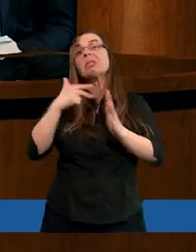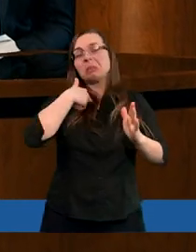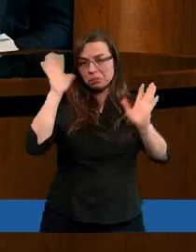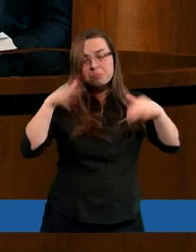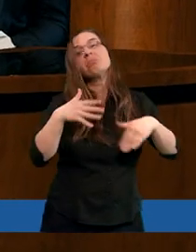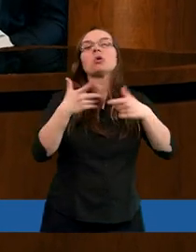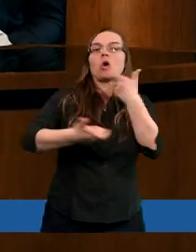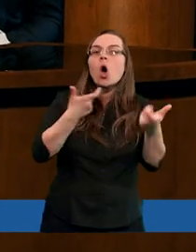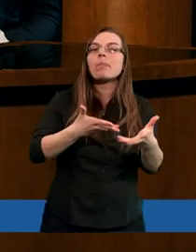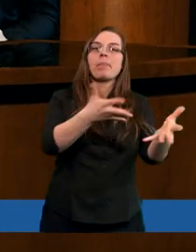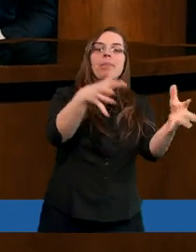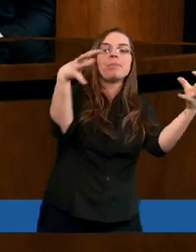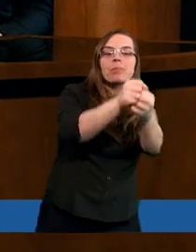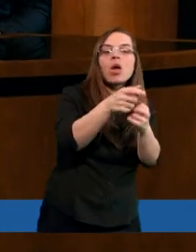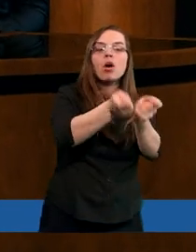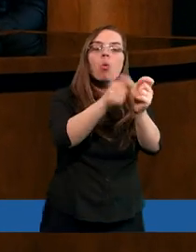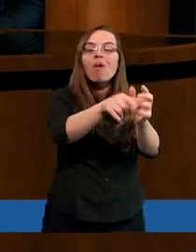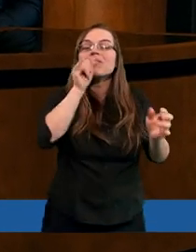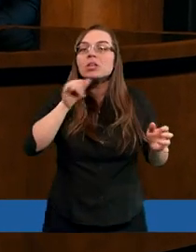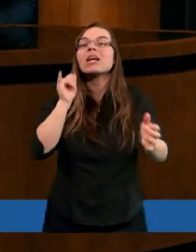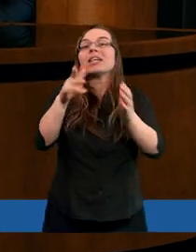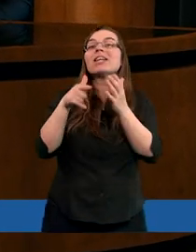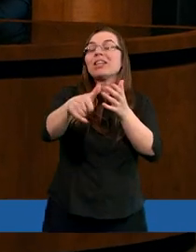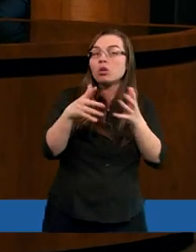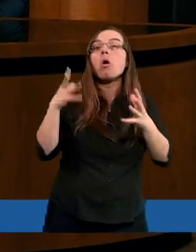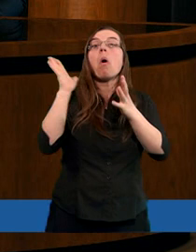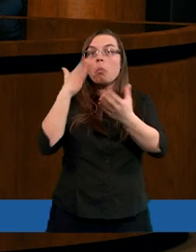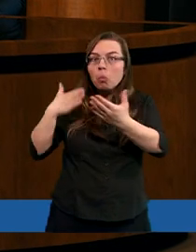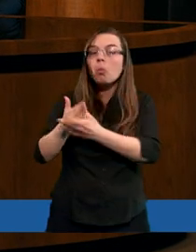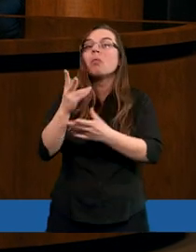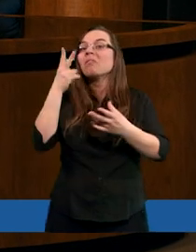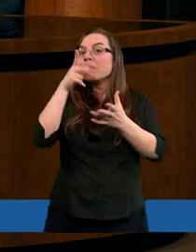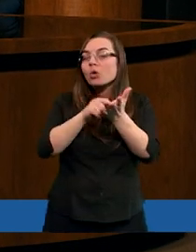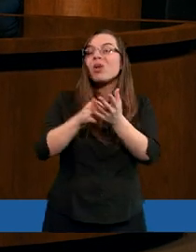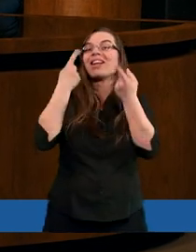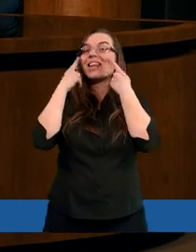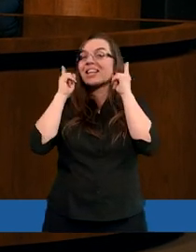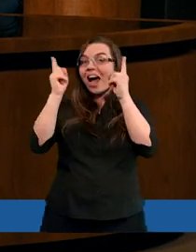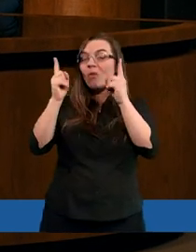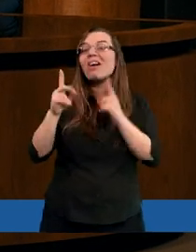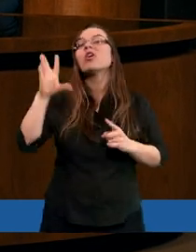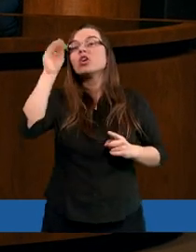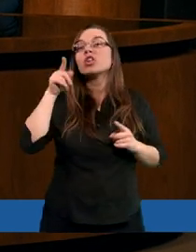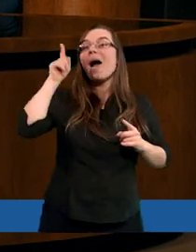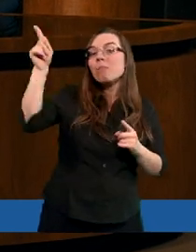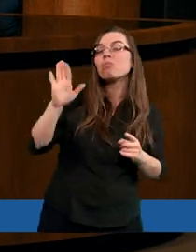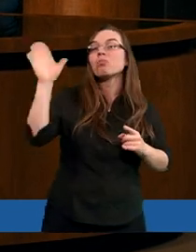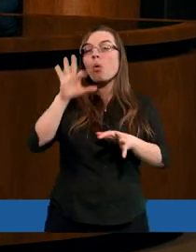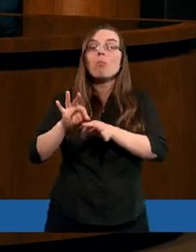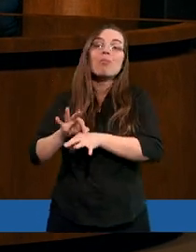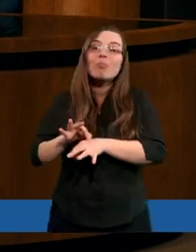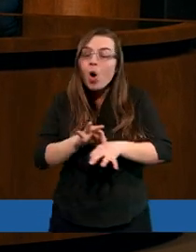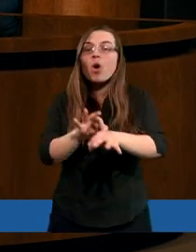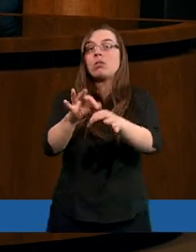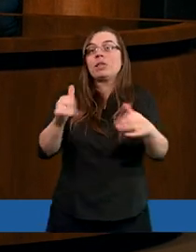postaci tych ryb i to jest przez Piotra, tak jak tutaj zauważamy, objawem, że on po prostu traktuje